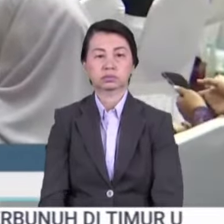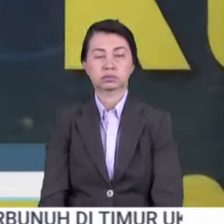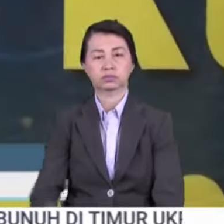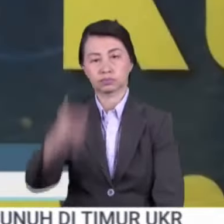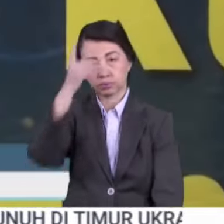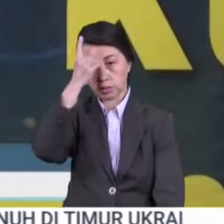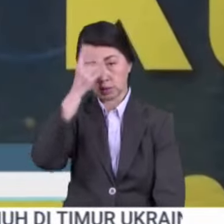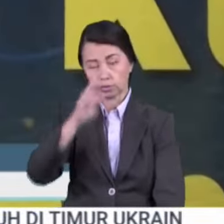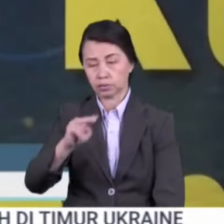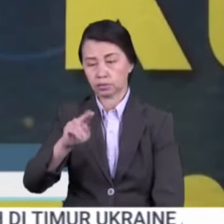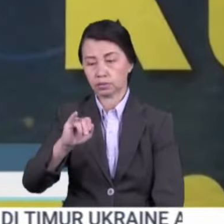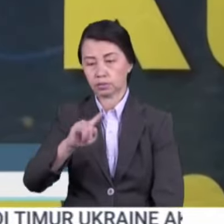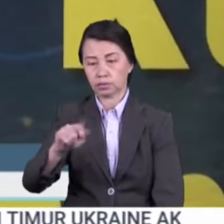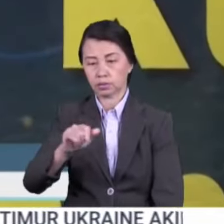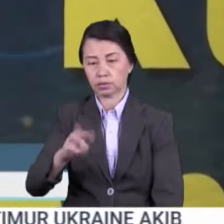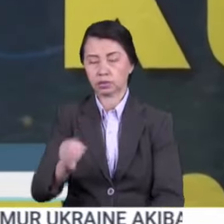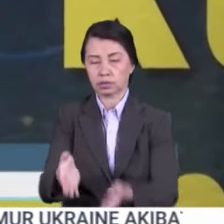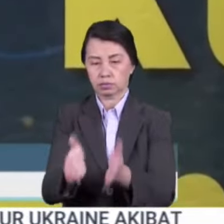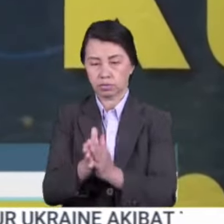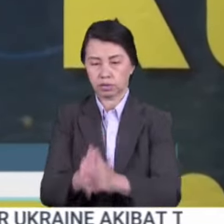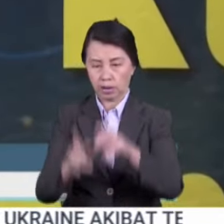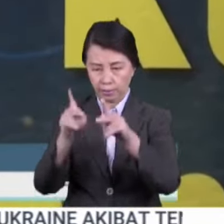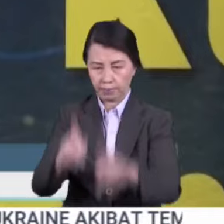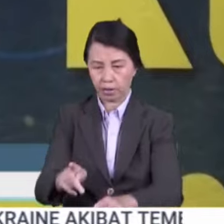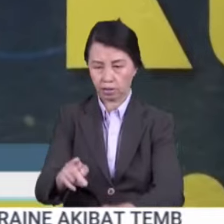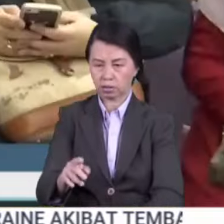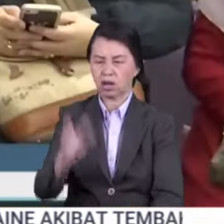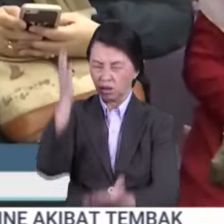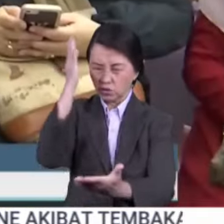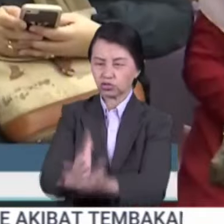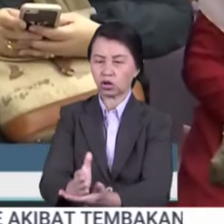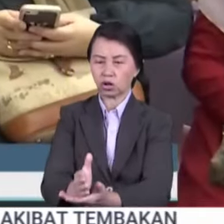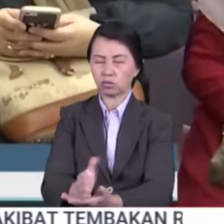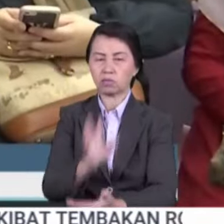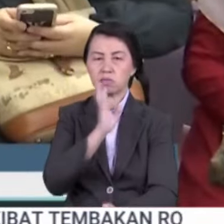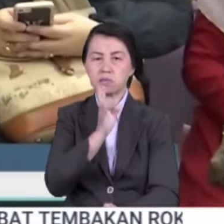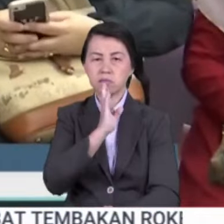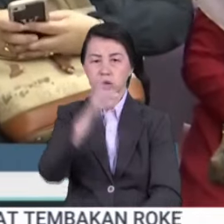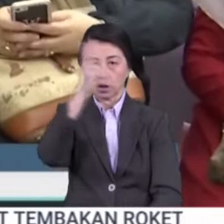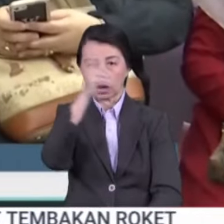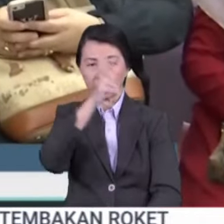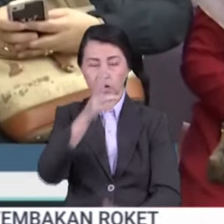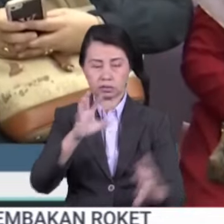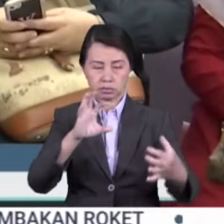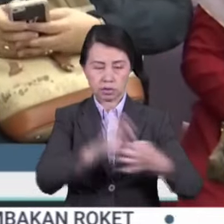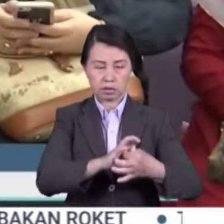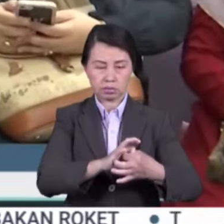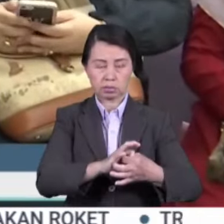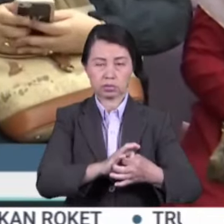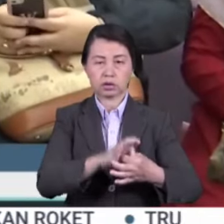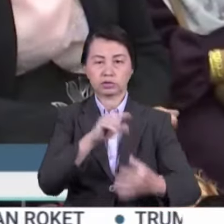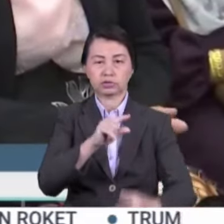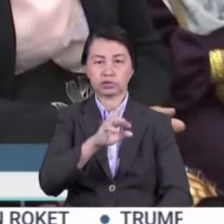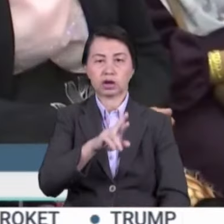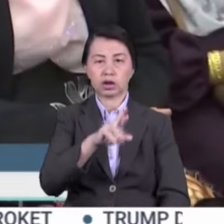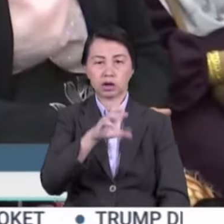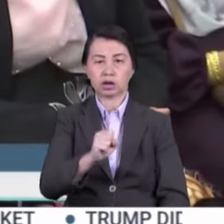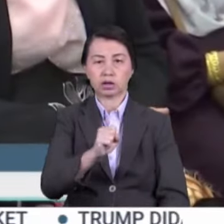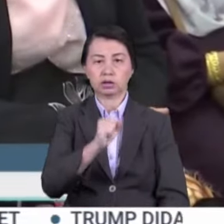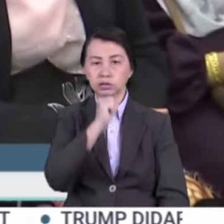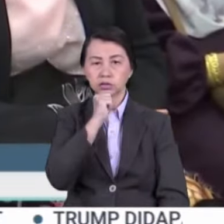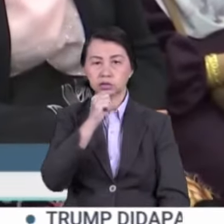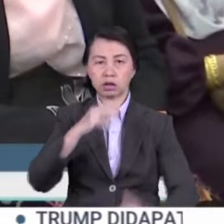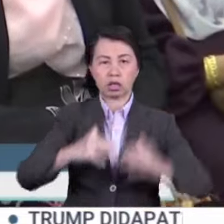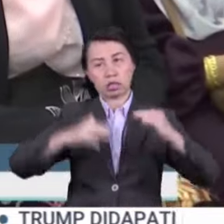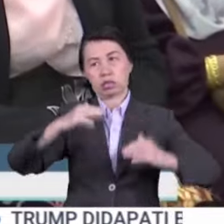Dato' Nizam meminta pihak tertentu agar menghentikan dakwaan menyatakan Kerajaan Gabungan Rakyat Sabah GRS tidak